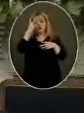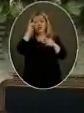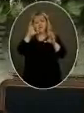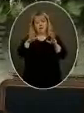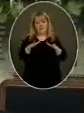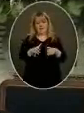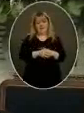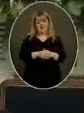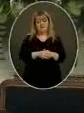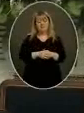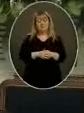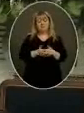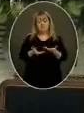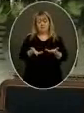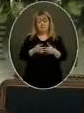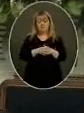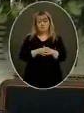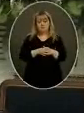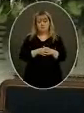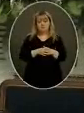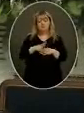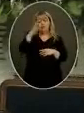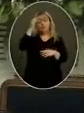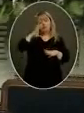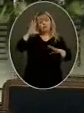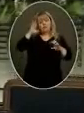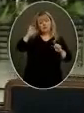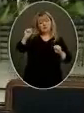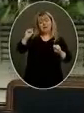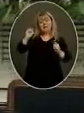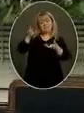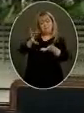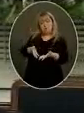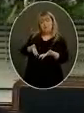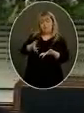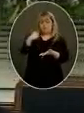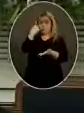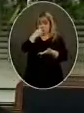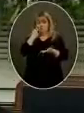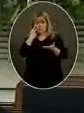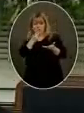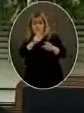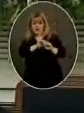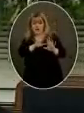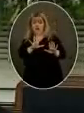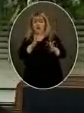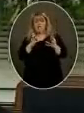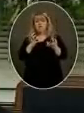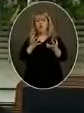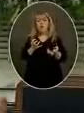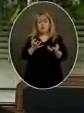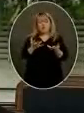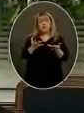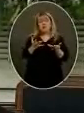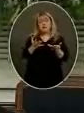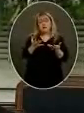en question. Voyons-là, d'abord, M. le Président, voyons une volonté très ferme du gouvernement de